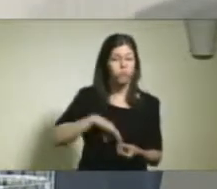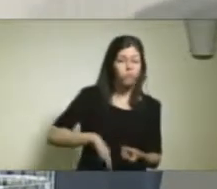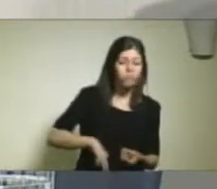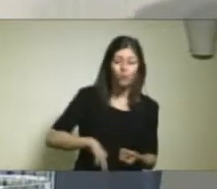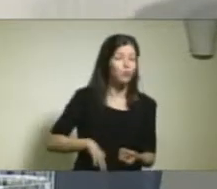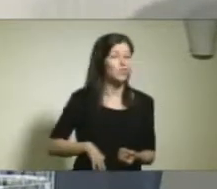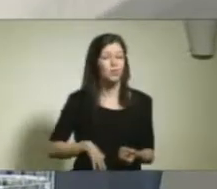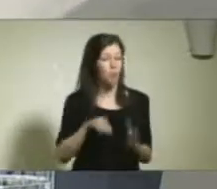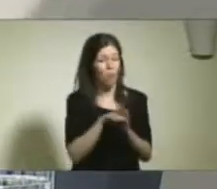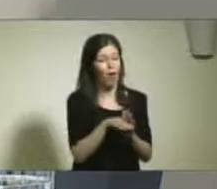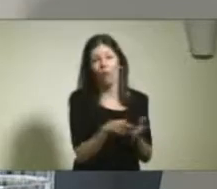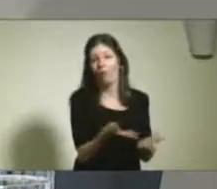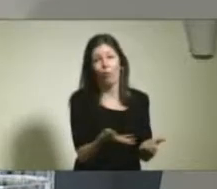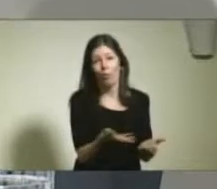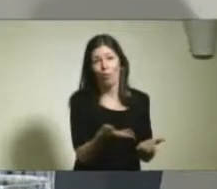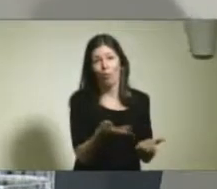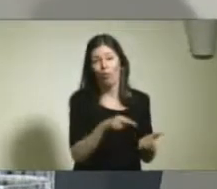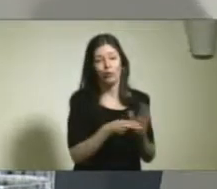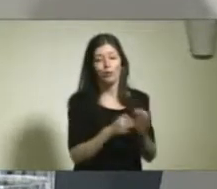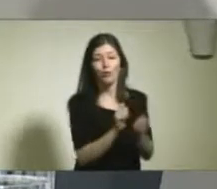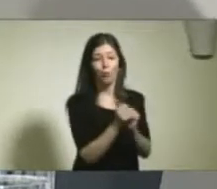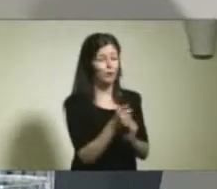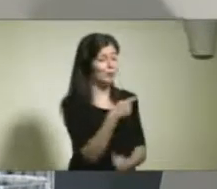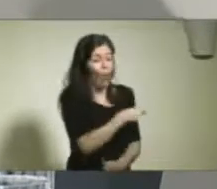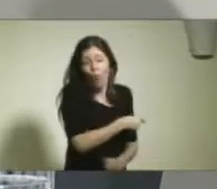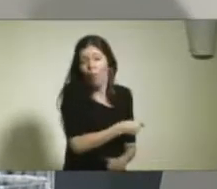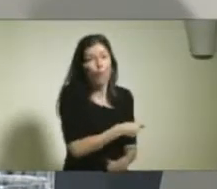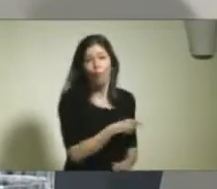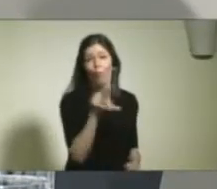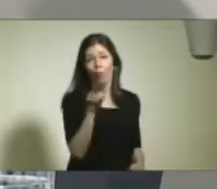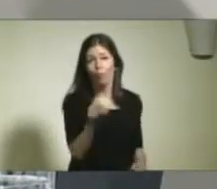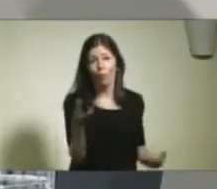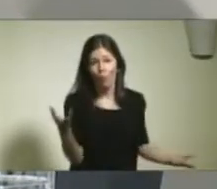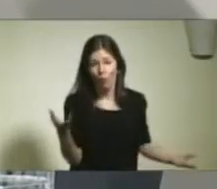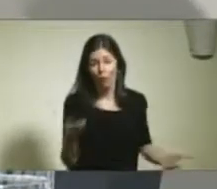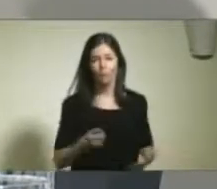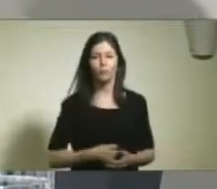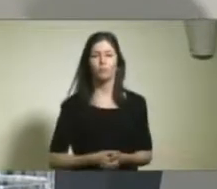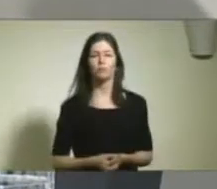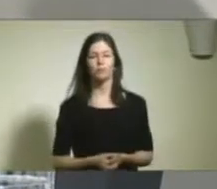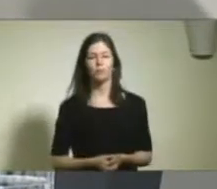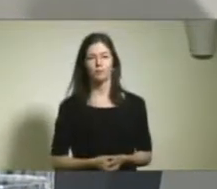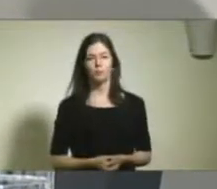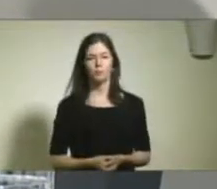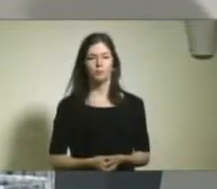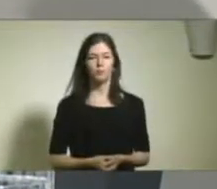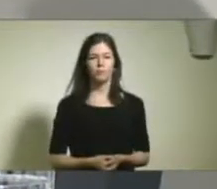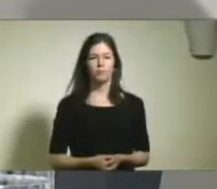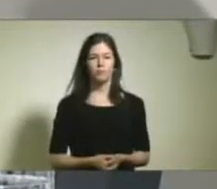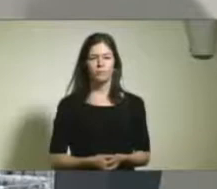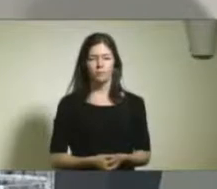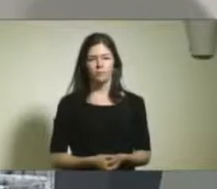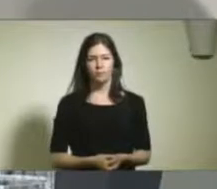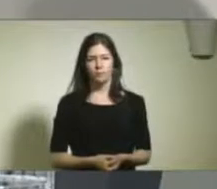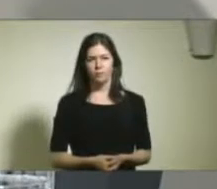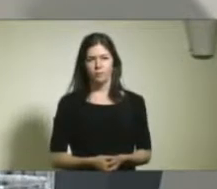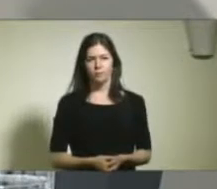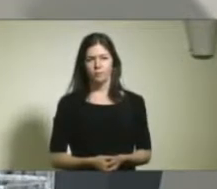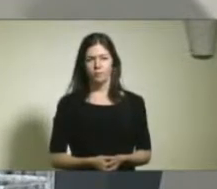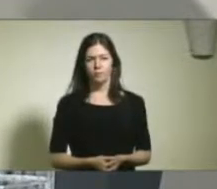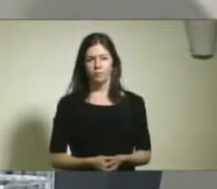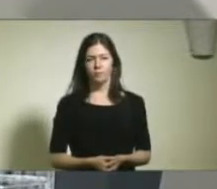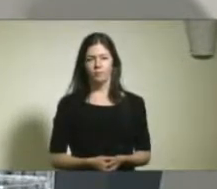banque, donc personne, on est en concurrence avec aucune autre banque là-dessus. Par contre, où